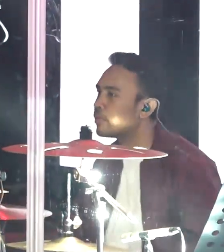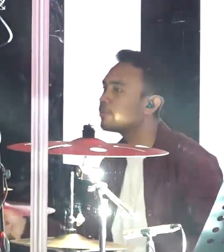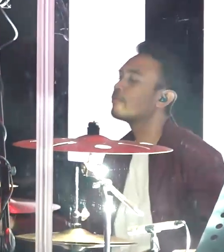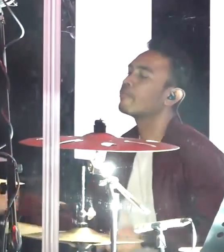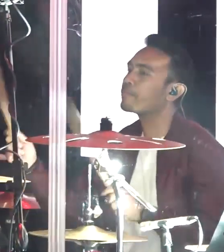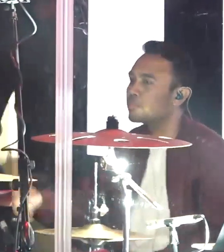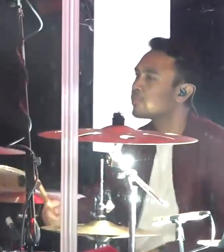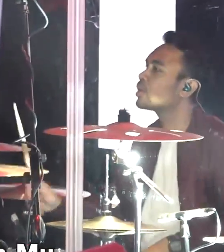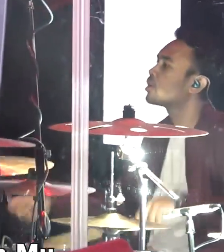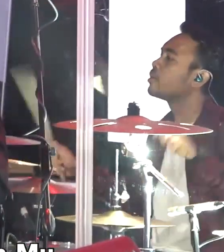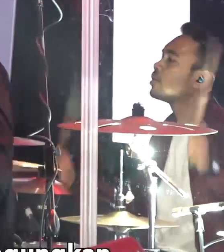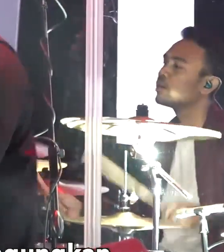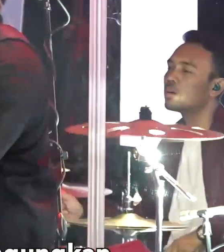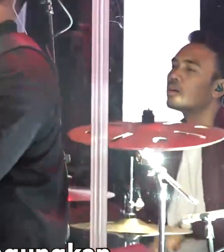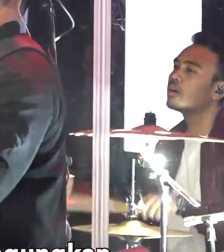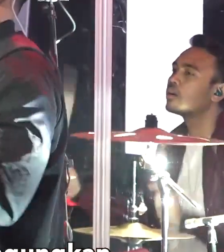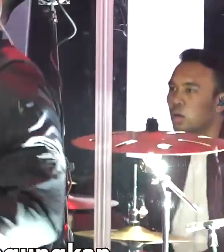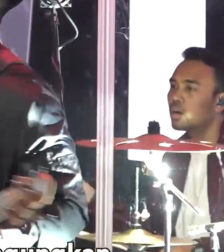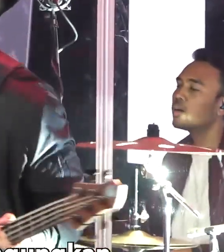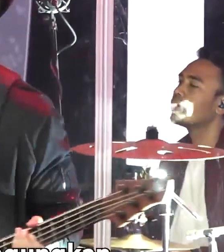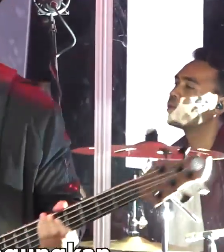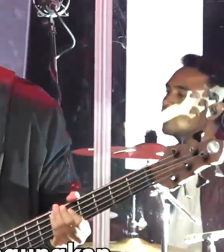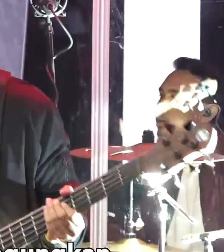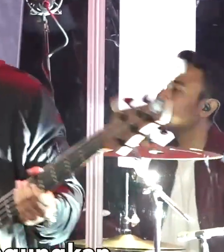kebesaran-Mu, kan kami